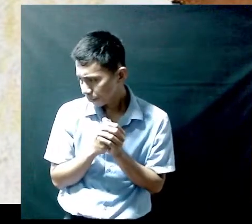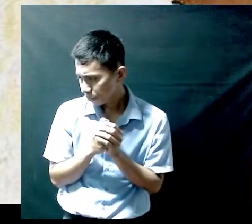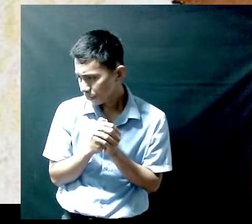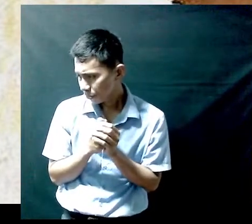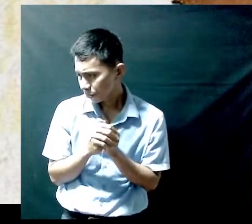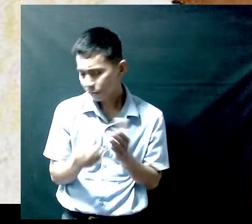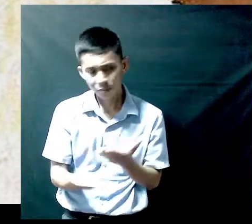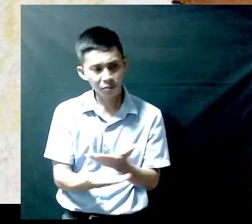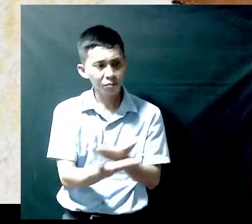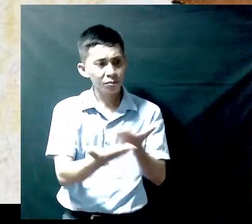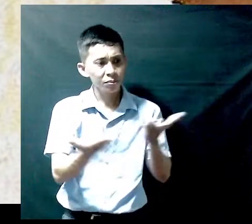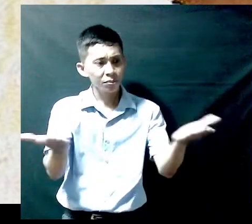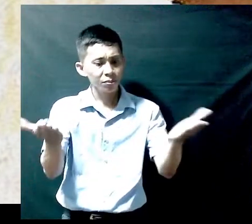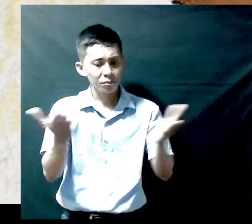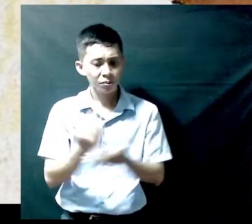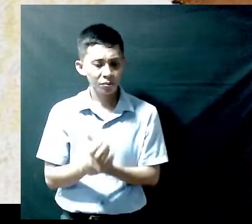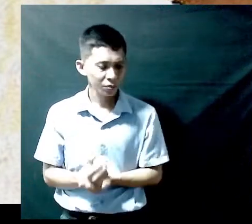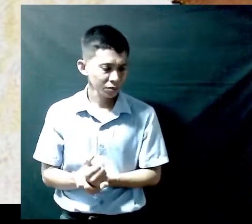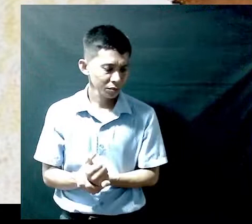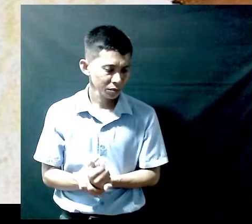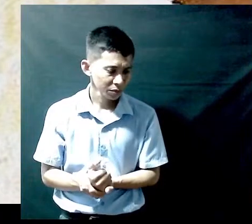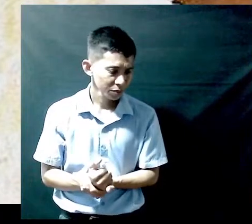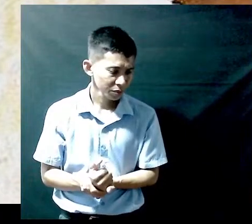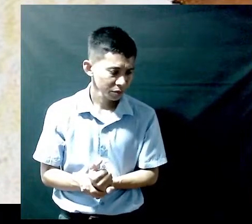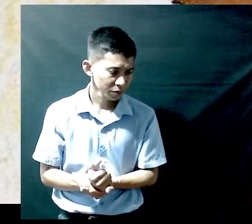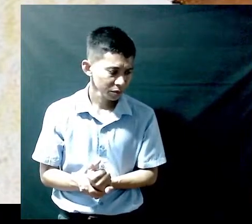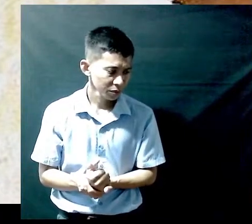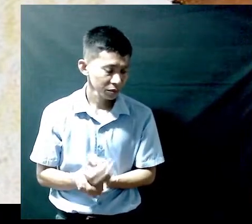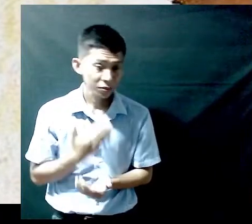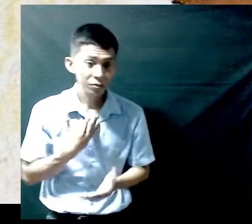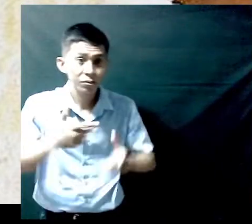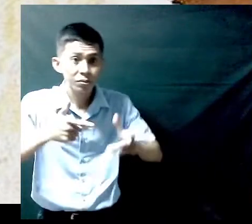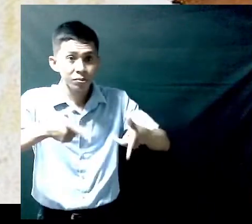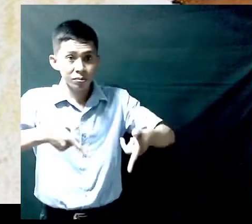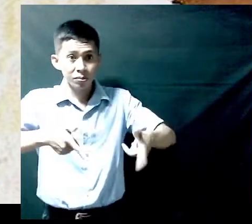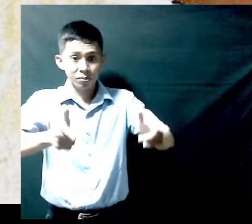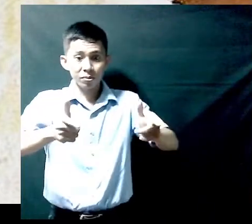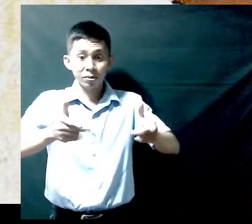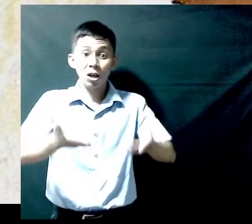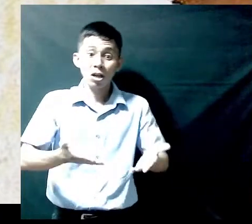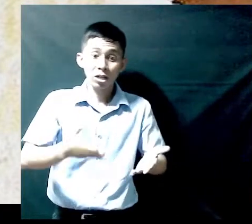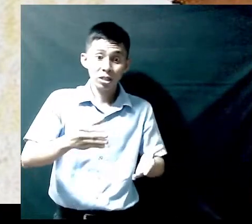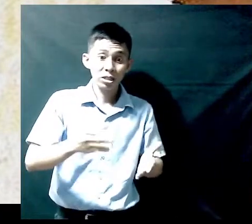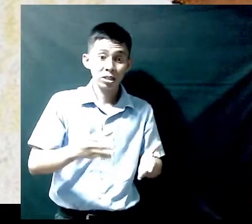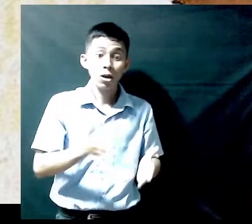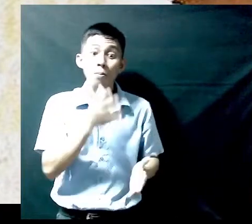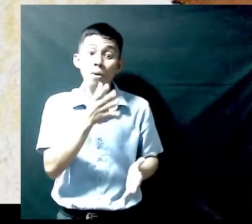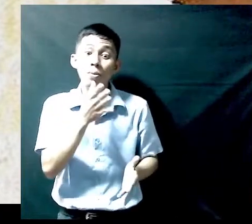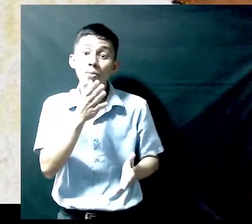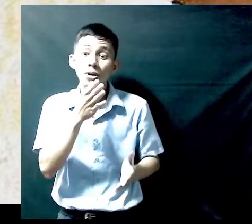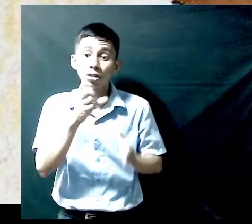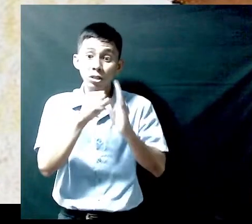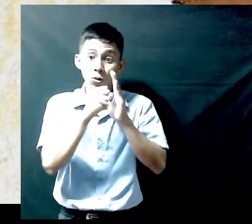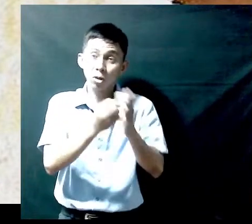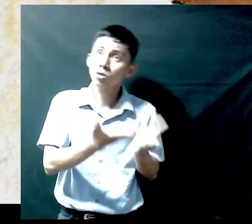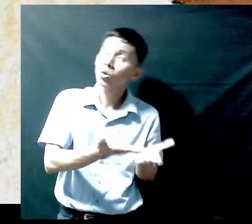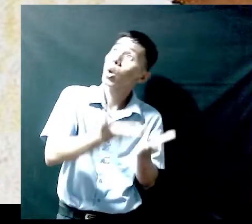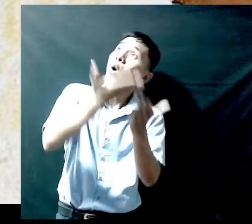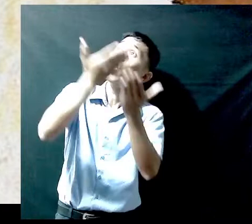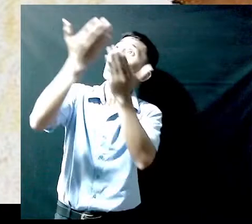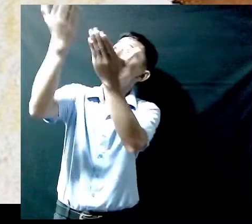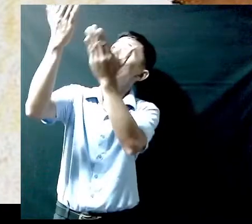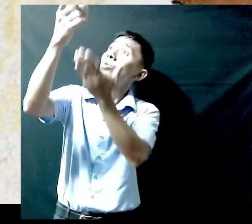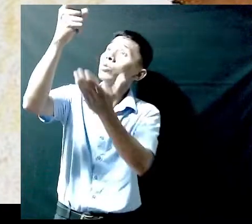Therefore also I have lent him to the Lord as long as he liveth he shall